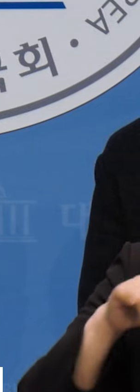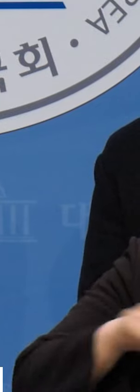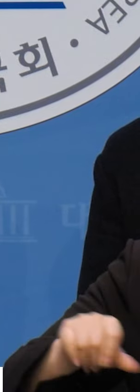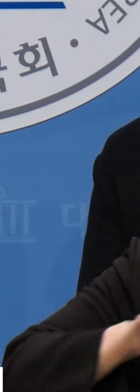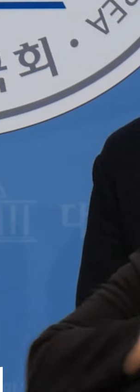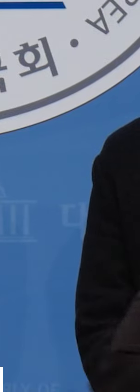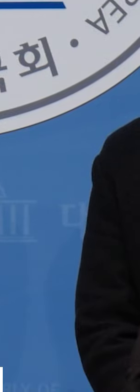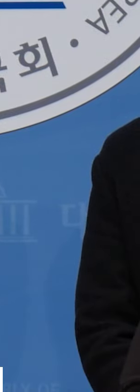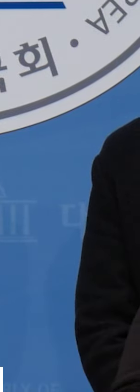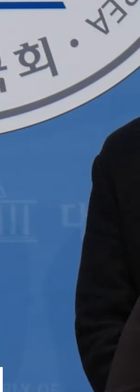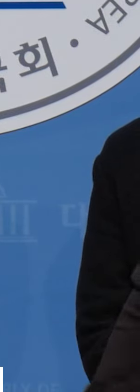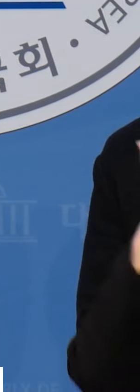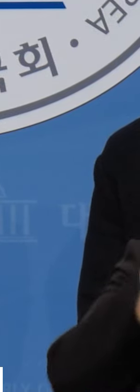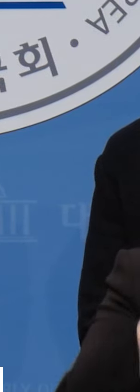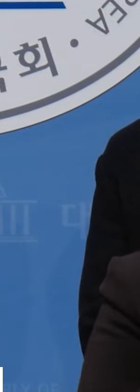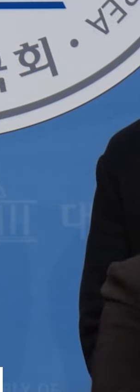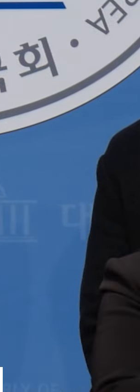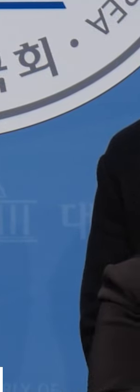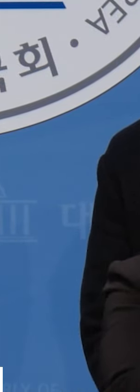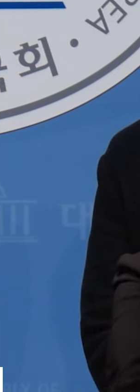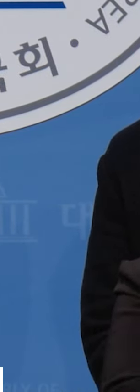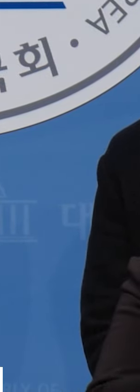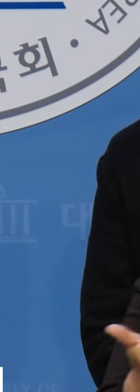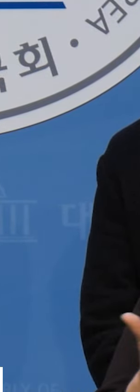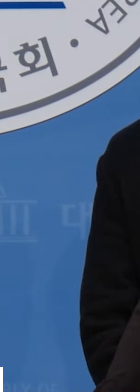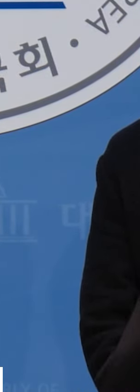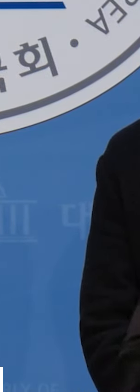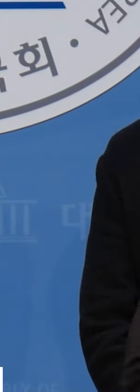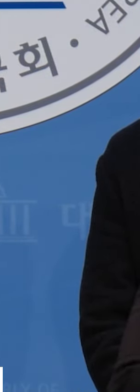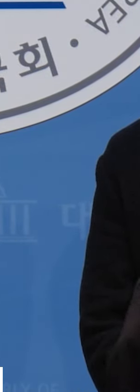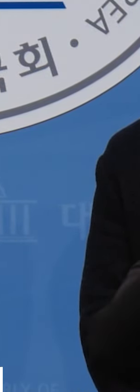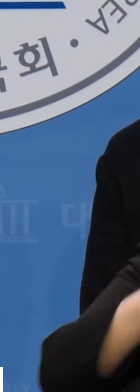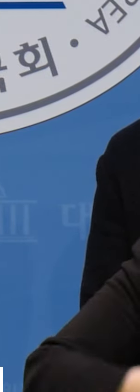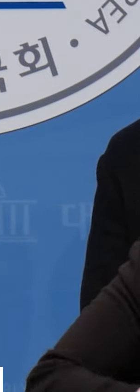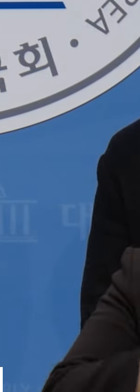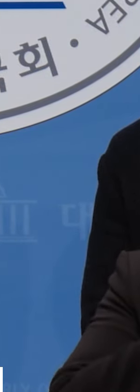우리나라 개화에 이바지했다며 그 공로를 인정해야 한다는